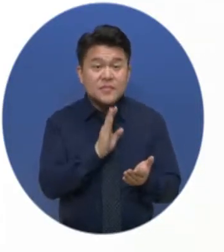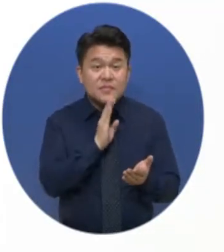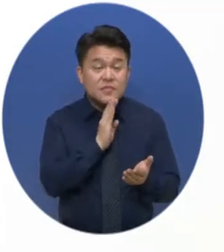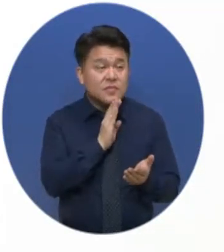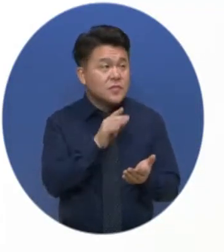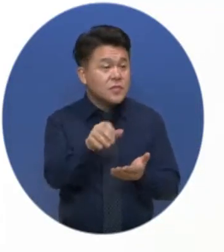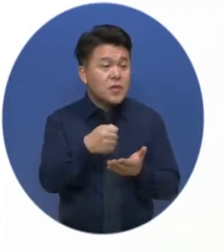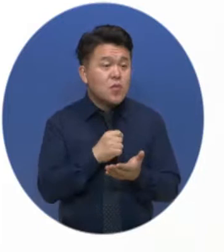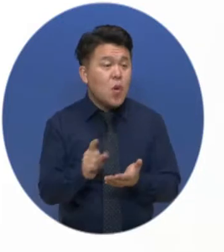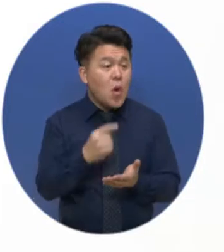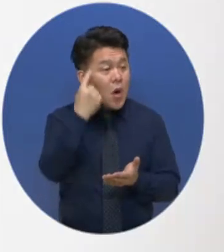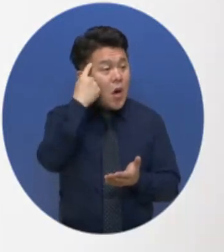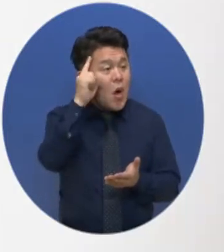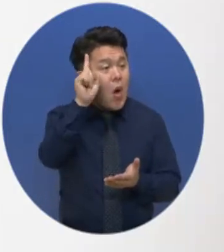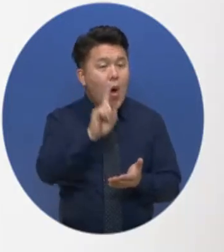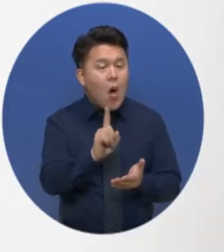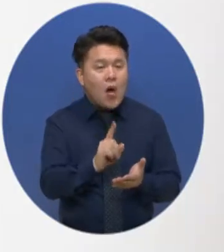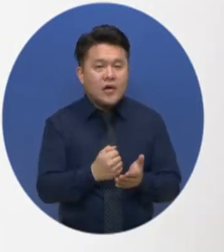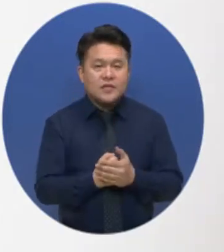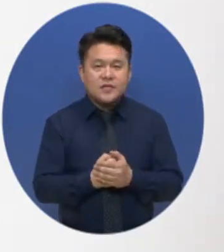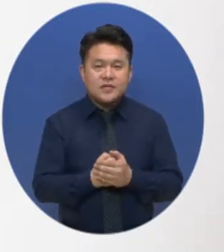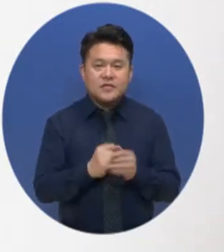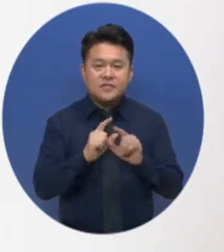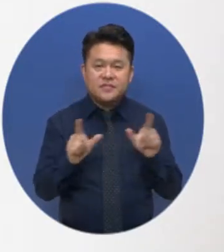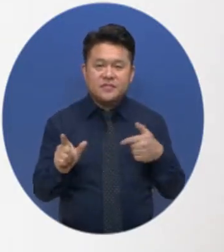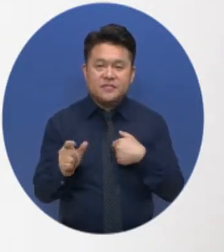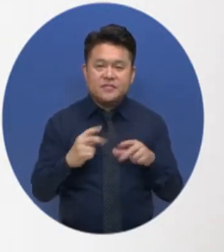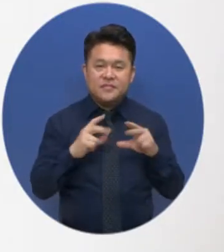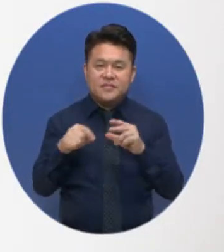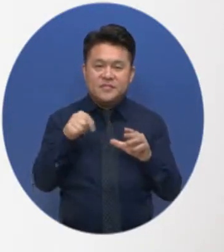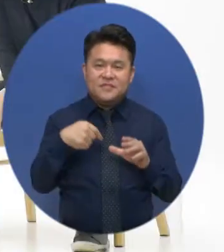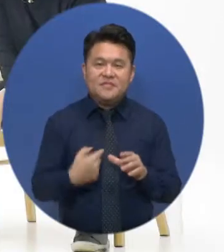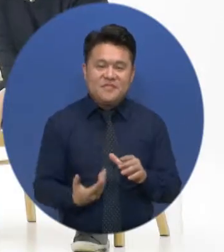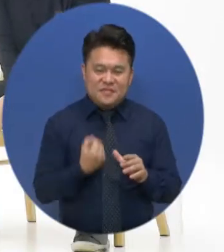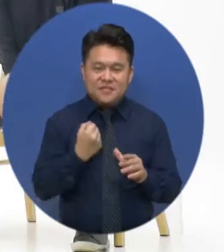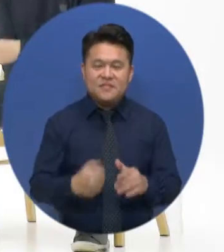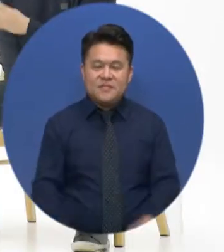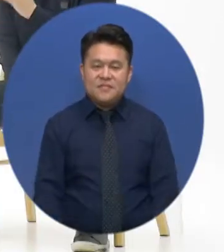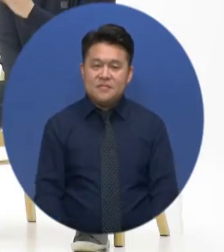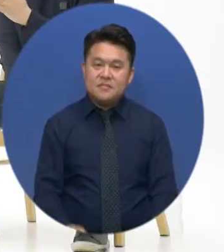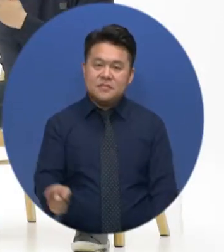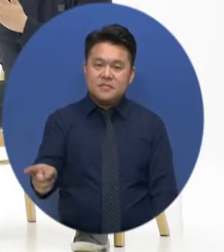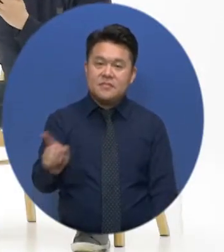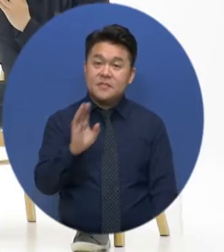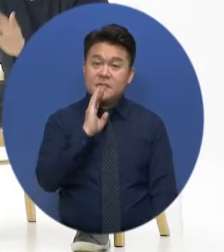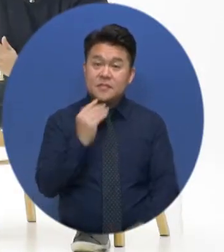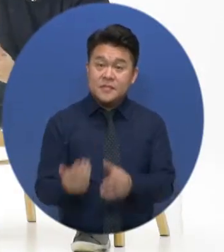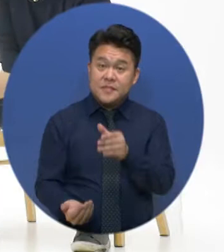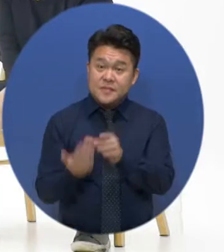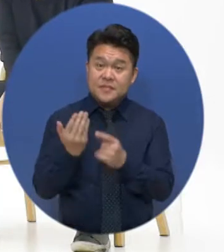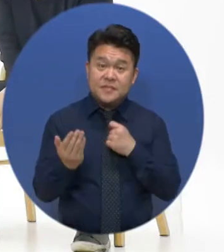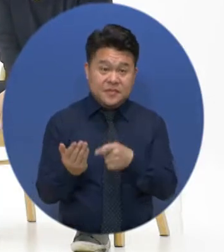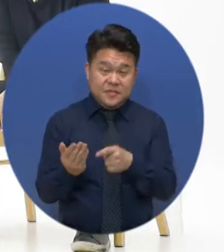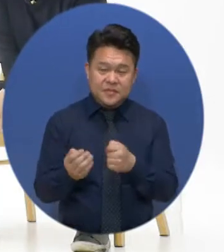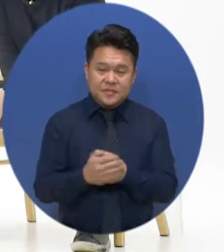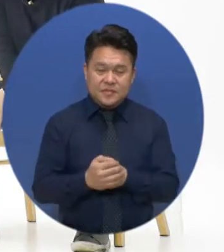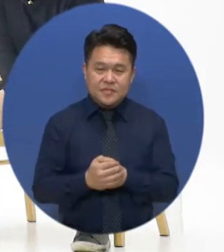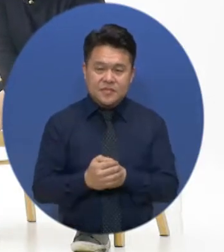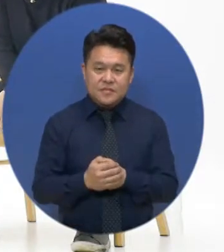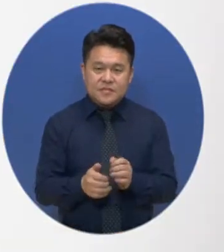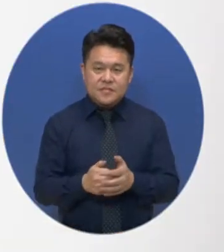것들은 어디서 아이디어를 얻으세요? 주로 저는 전철 안에서 얻어요. 아 이건 실제로 있었던 일이고요.